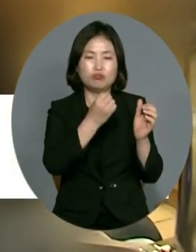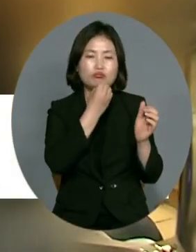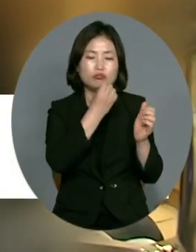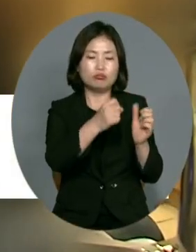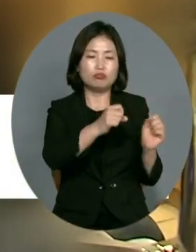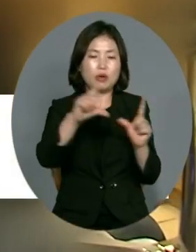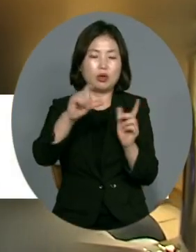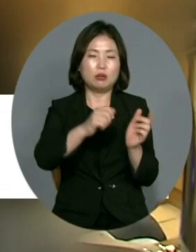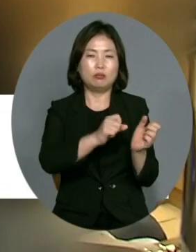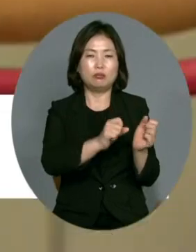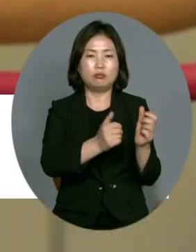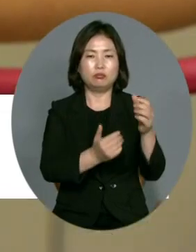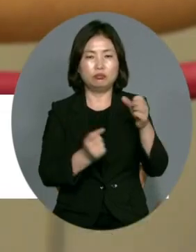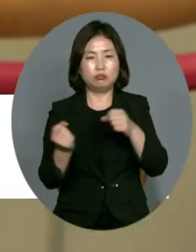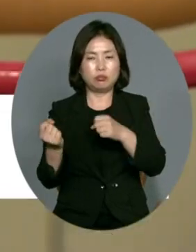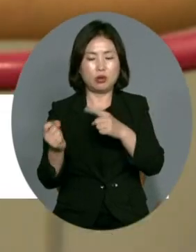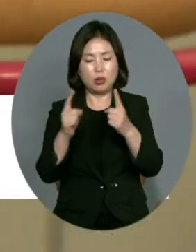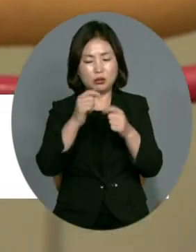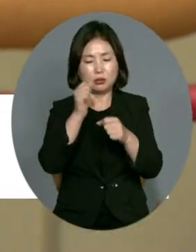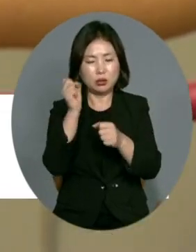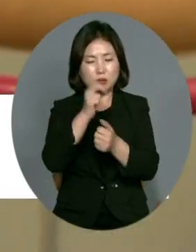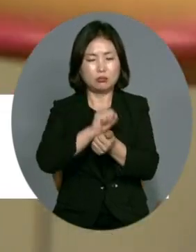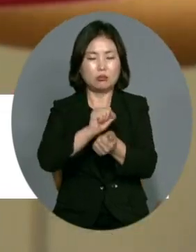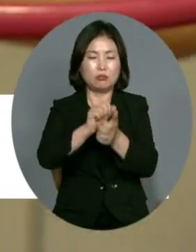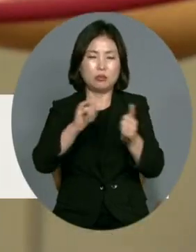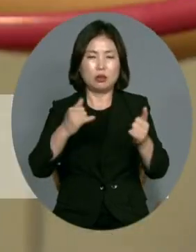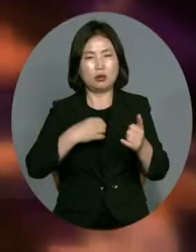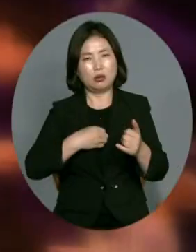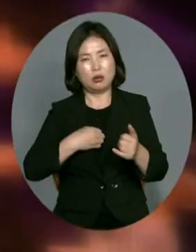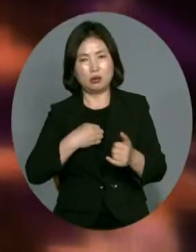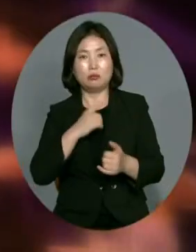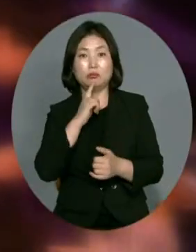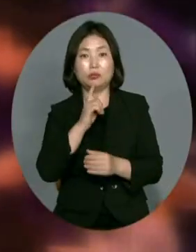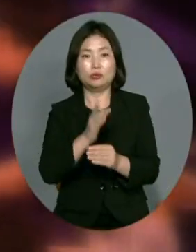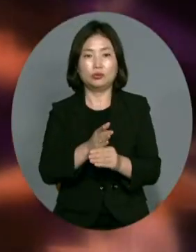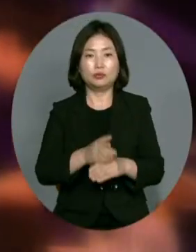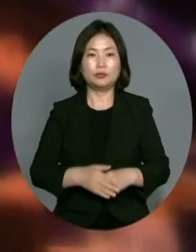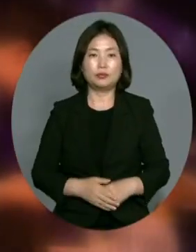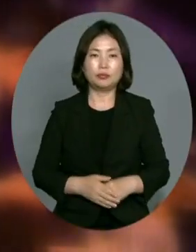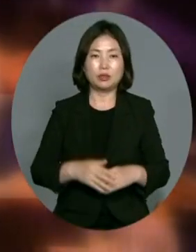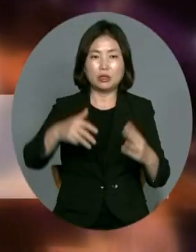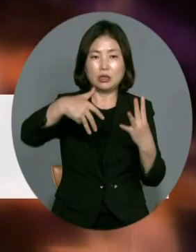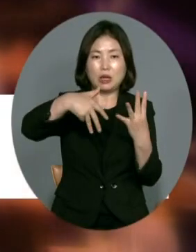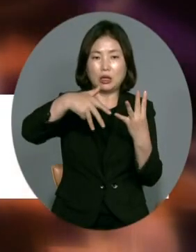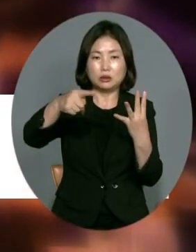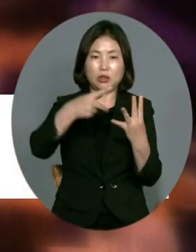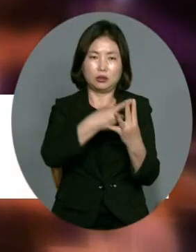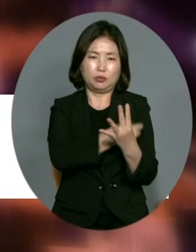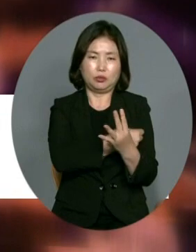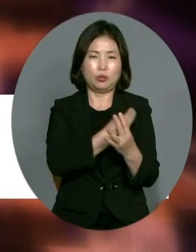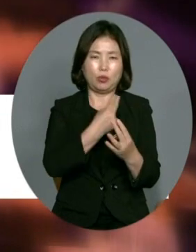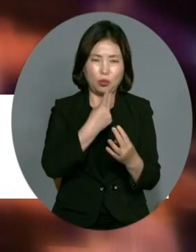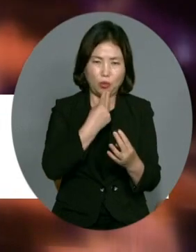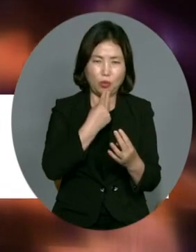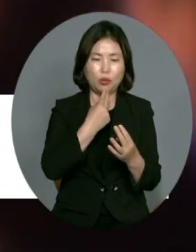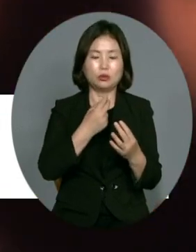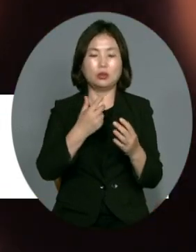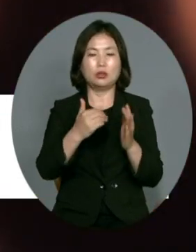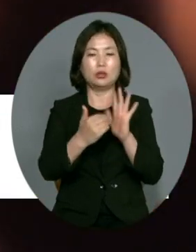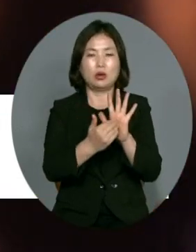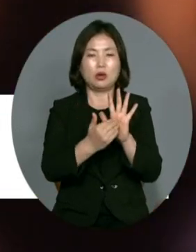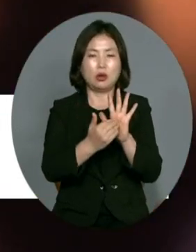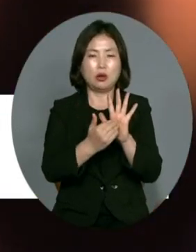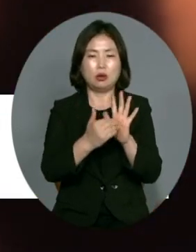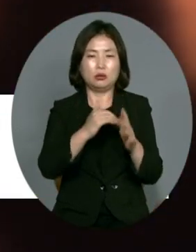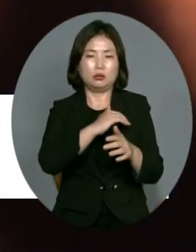있어 재감염자도 많아질 것이란 예측이 나오고 있습니다. 북한은 4차 접종이 시행되지 않으면서 항체 역가가